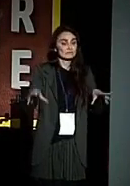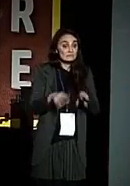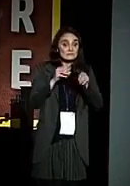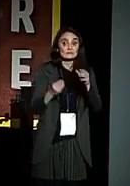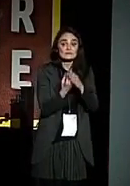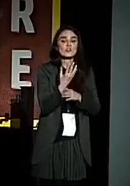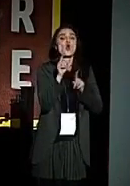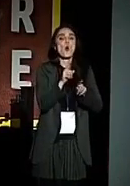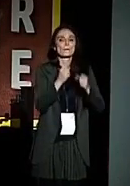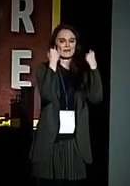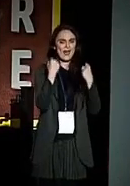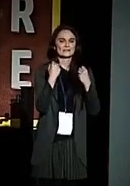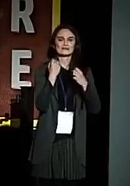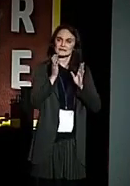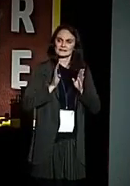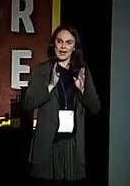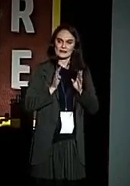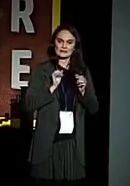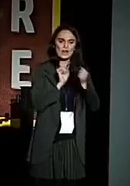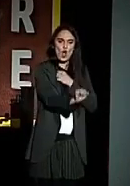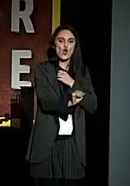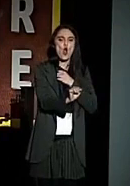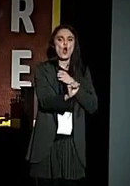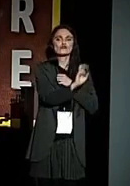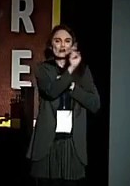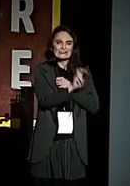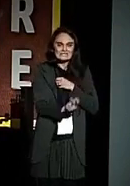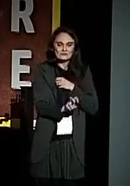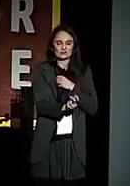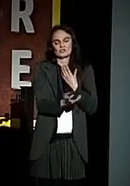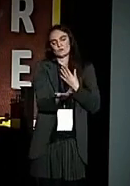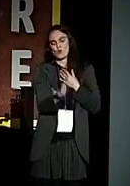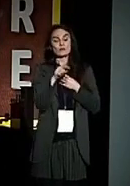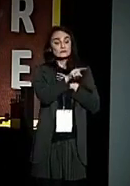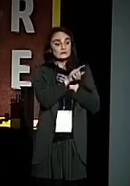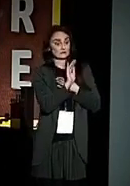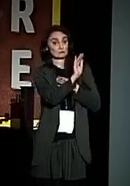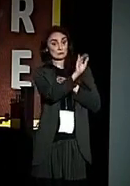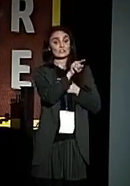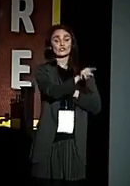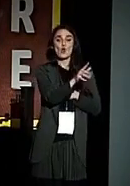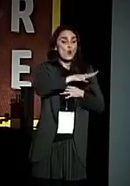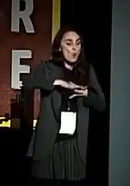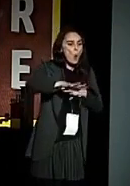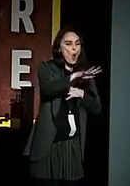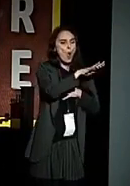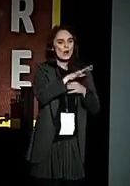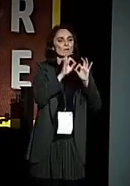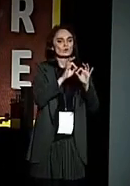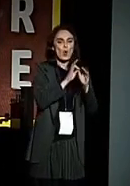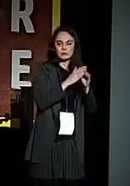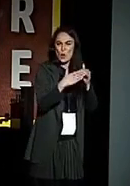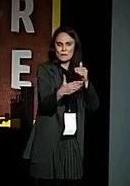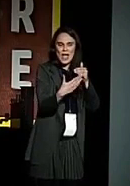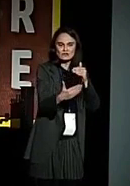al nazifascismo. Lì c'è, voglio dirlo, un patrimonio in quei luoghi, nelle aree marginalizzate,